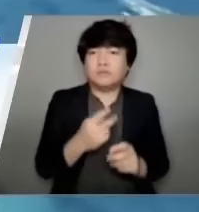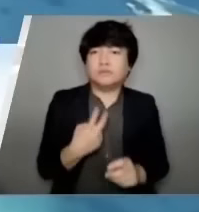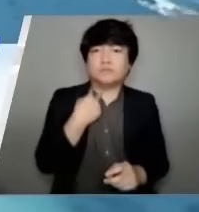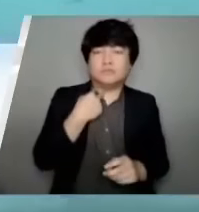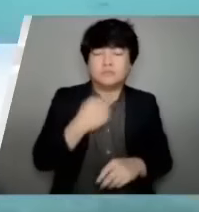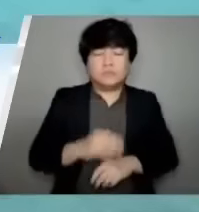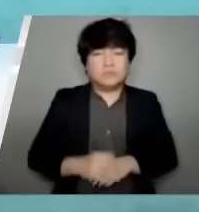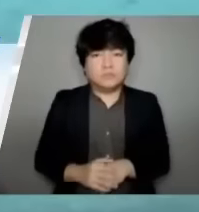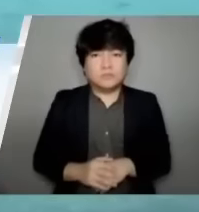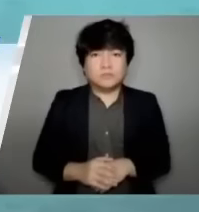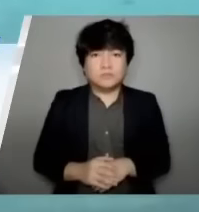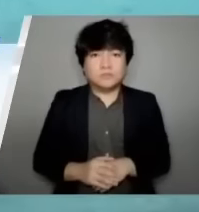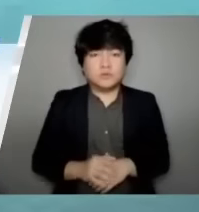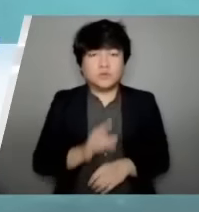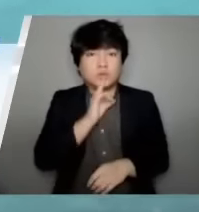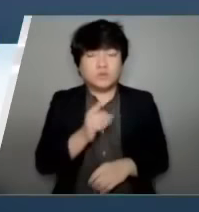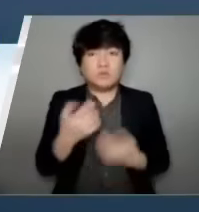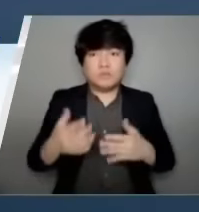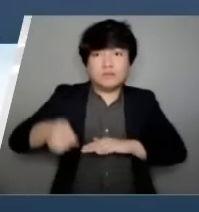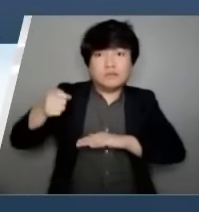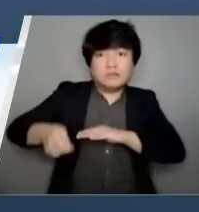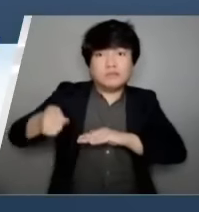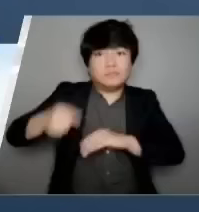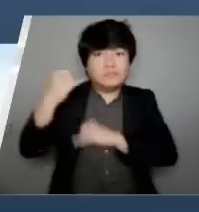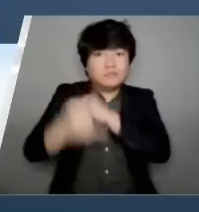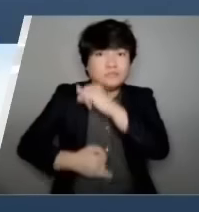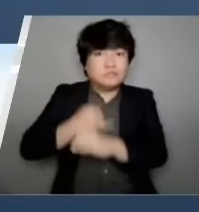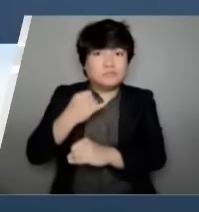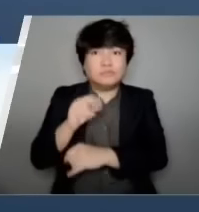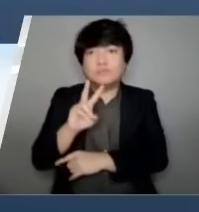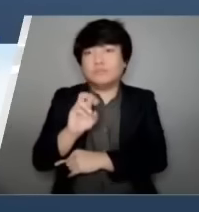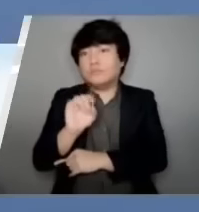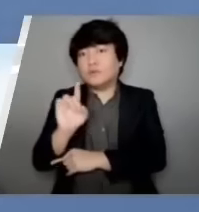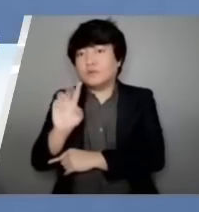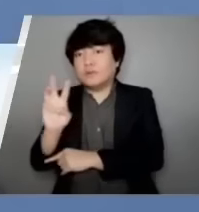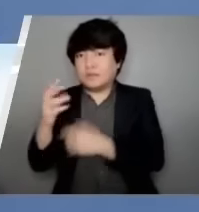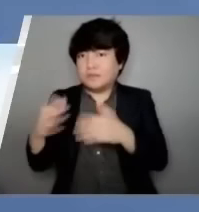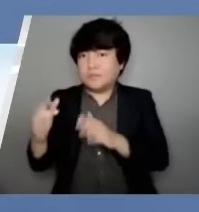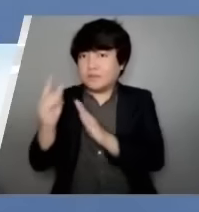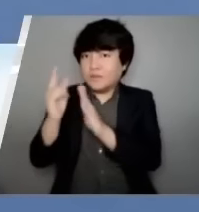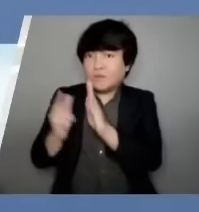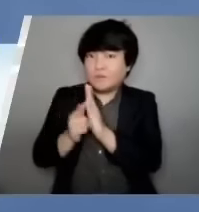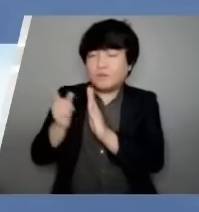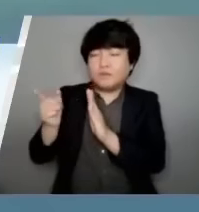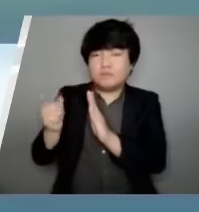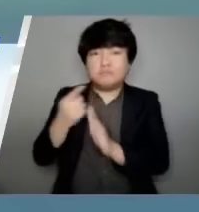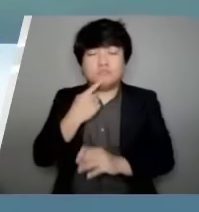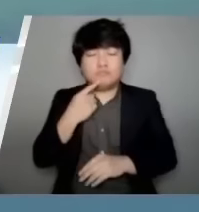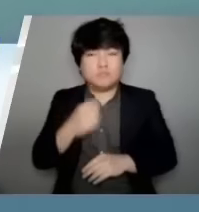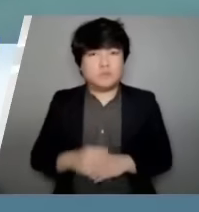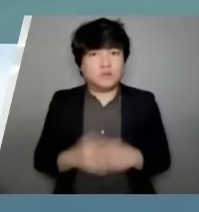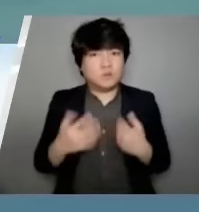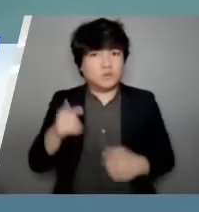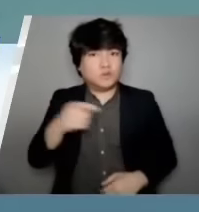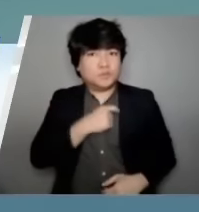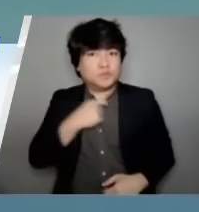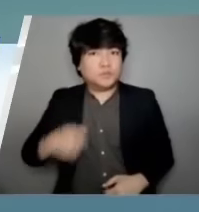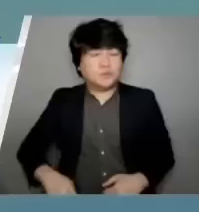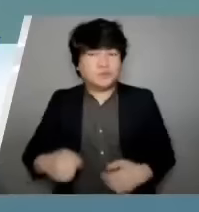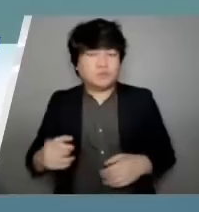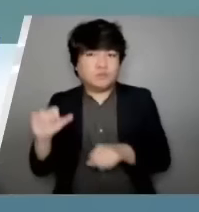ng Permanent Court of Arbitration noong 2016, sinabing pinalala ng China ang dispute sa West Philippine Sea sa pamamagitan